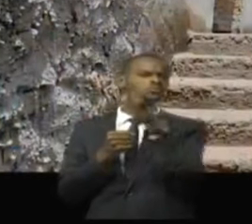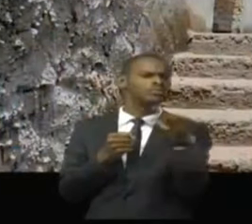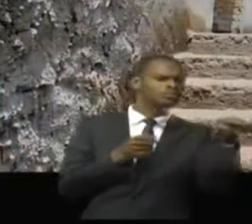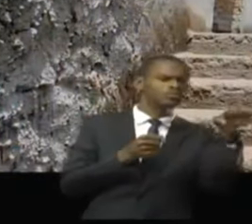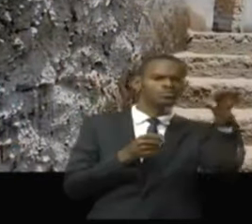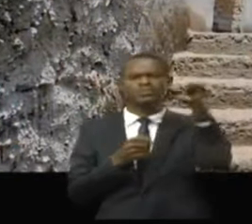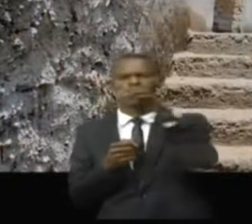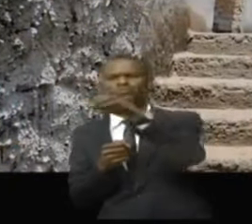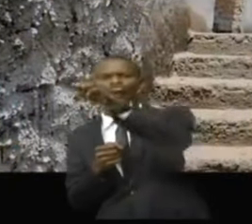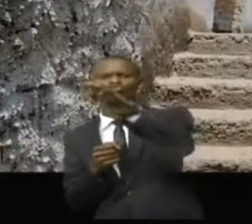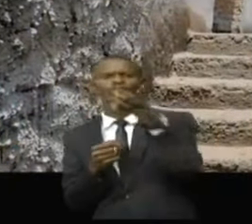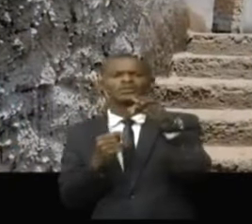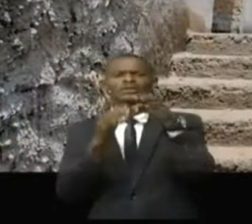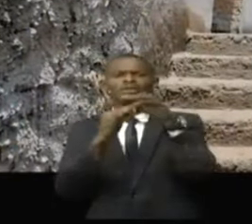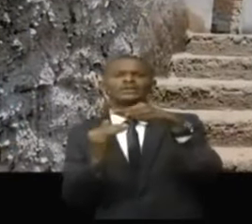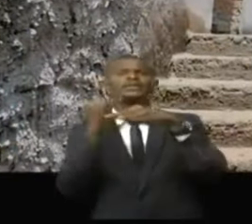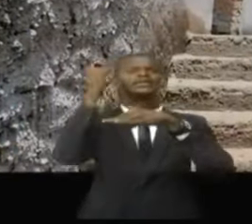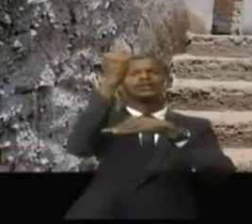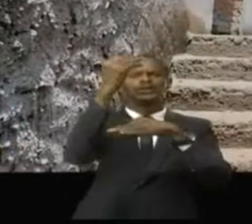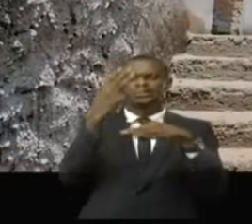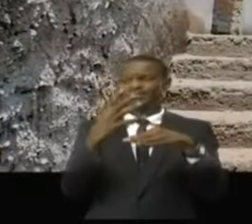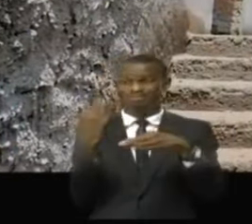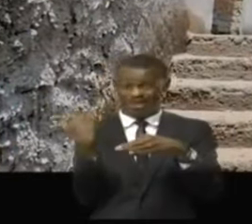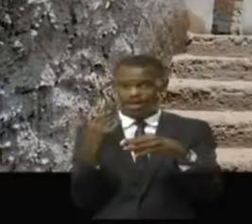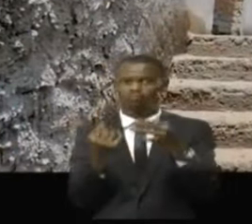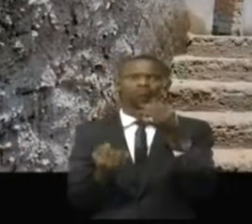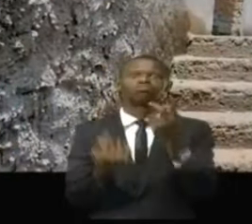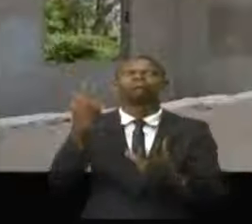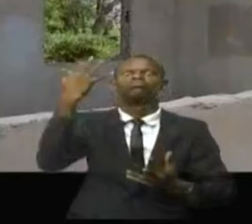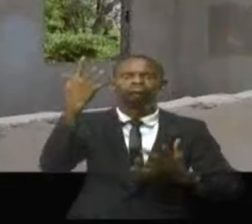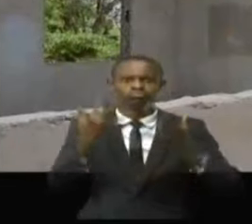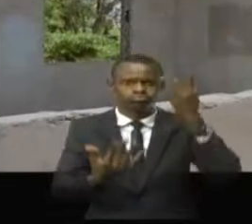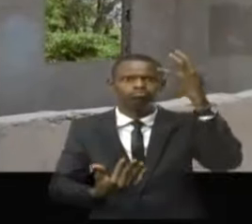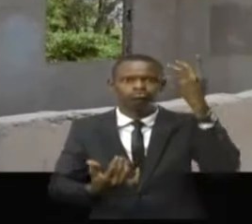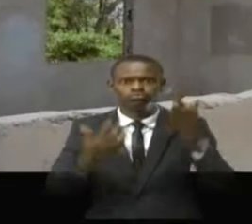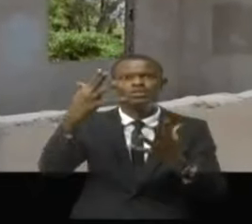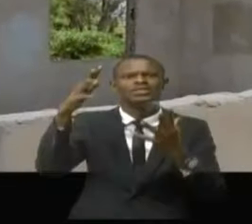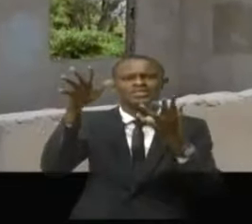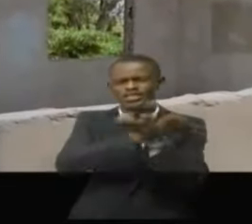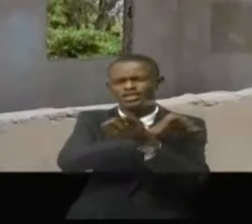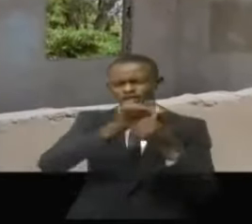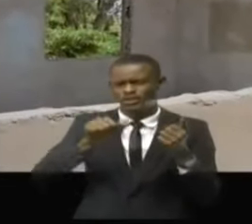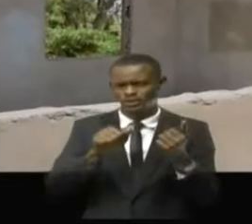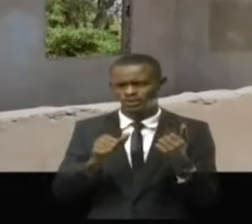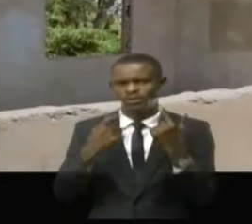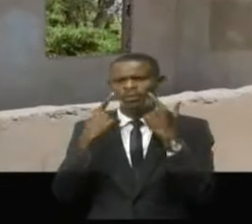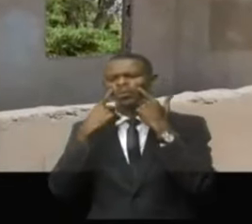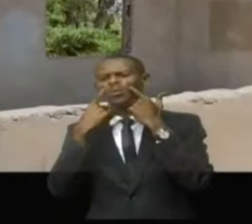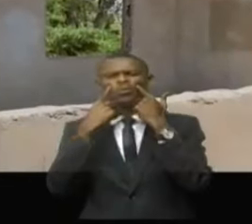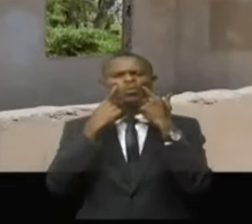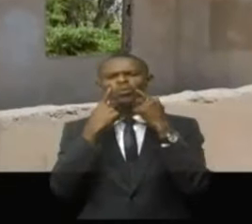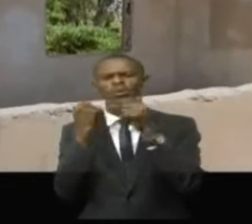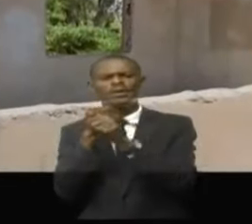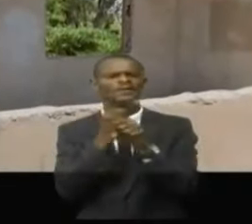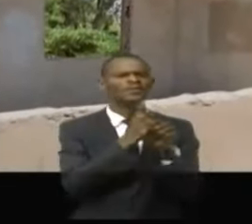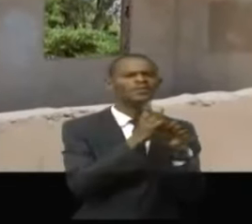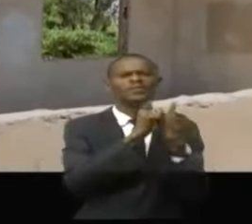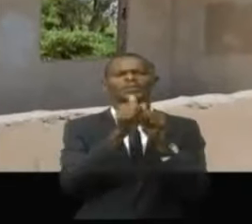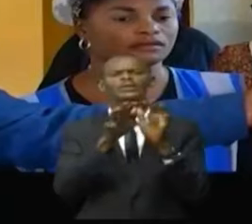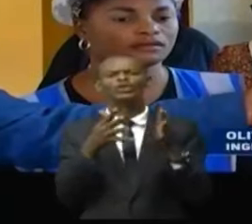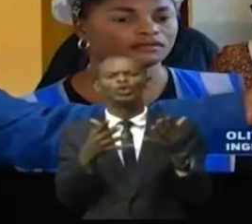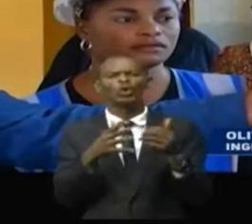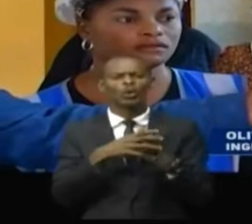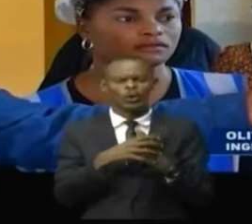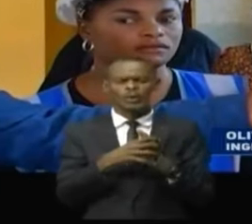que ce soit l'étage ou le rez-de-chaussée. En priorité, nous avons donné l'urgence sur la réhabilitation